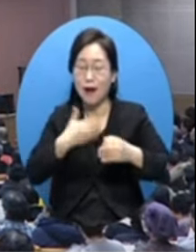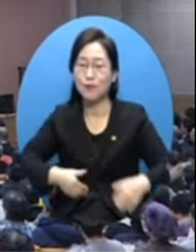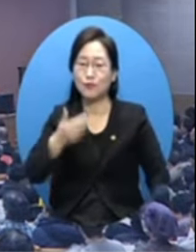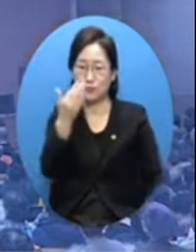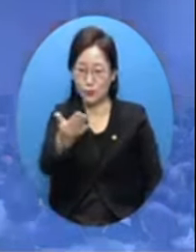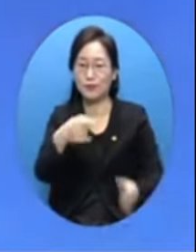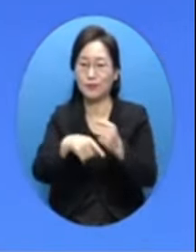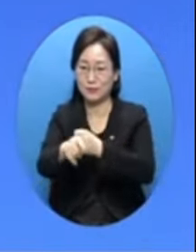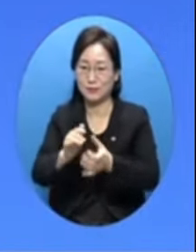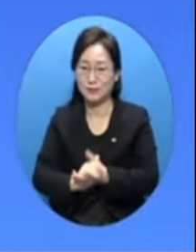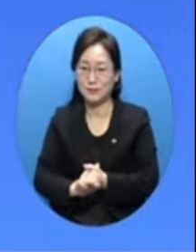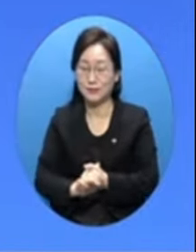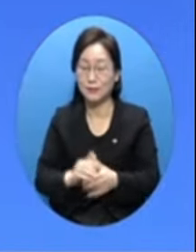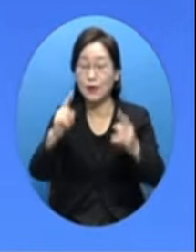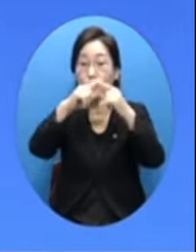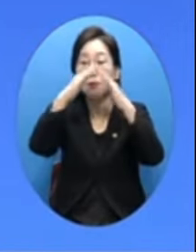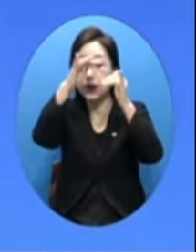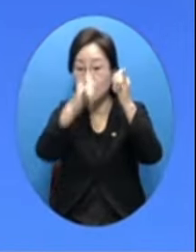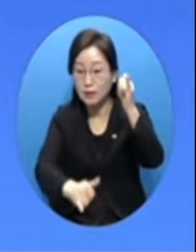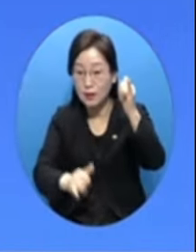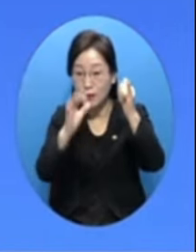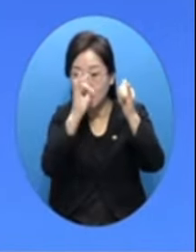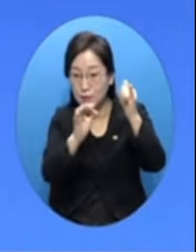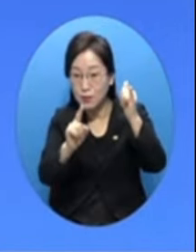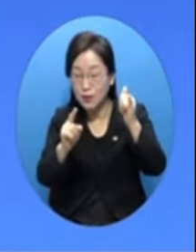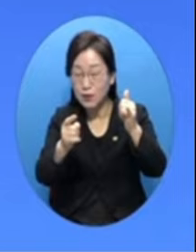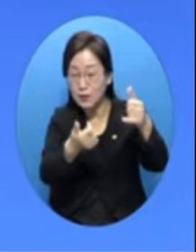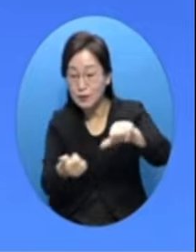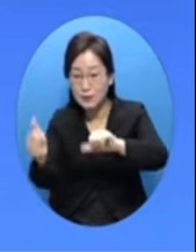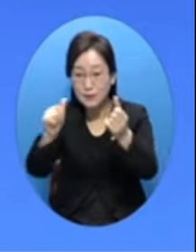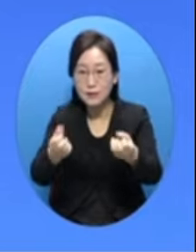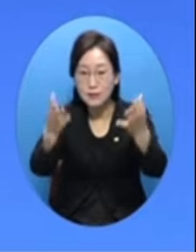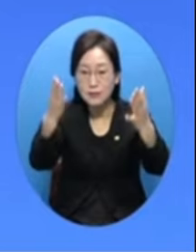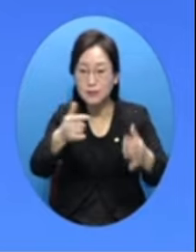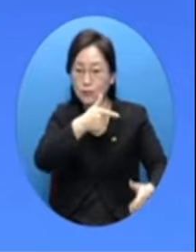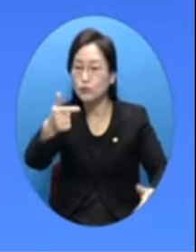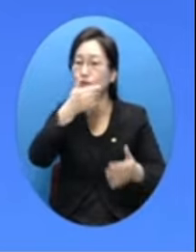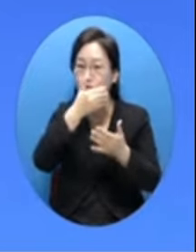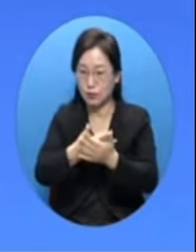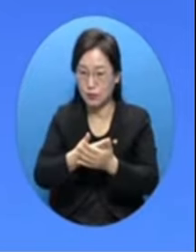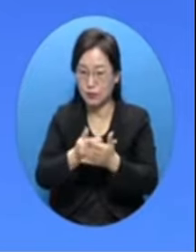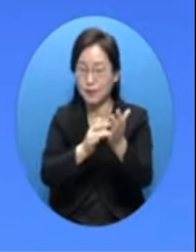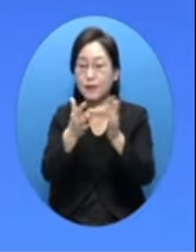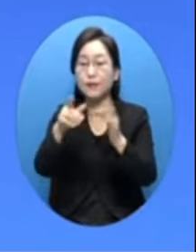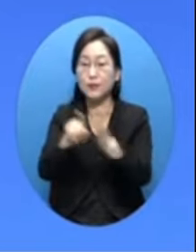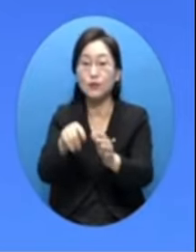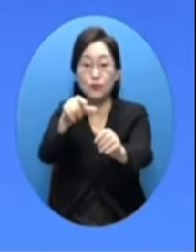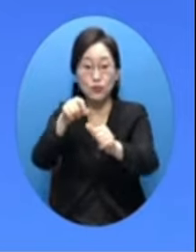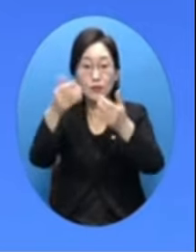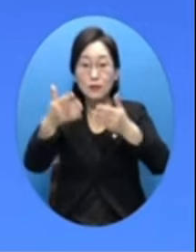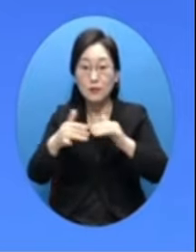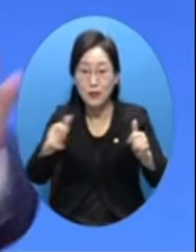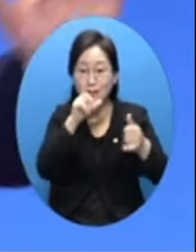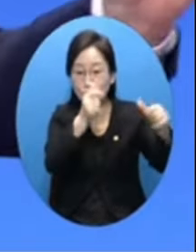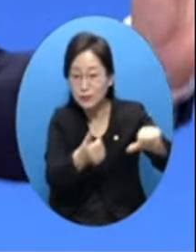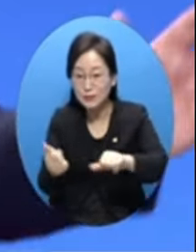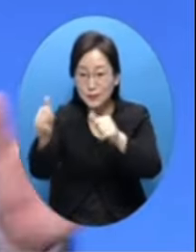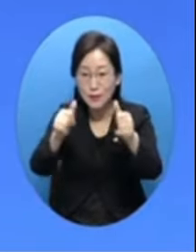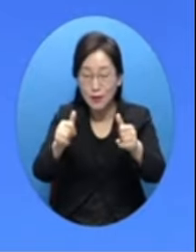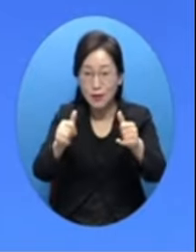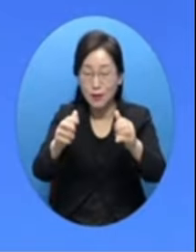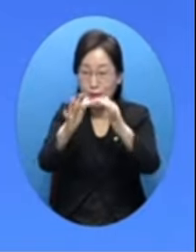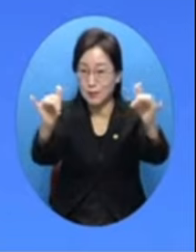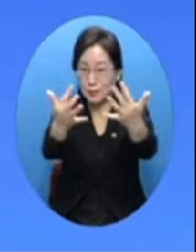그래서 교회 역사를 보면이 침례식은 매우 중요했습니다 예수 믿고 구원받은 사람이 침노를 받을 때 모든 사람